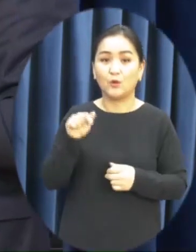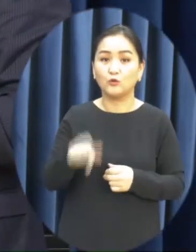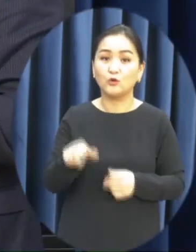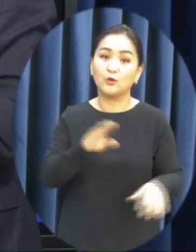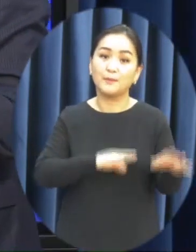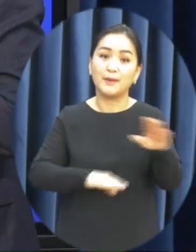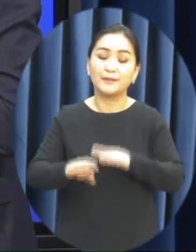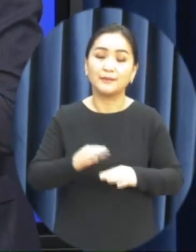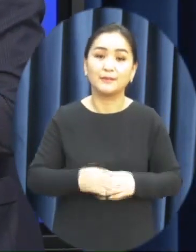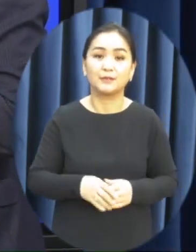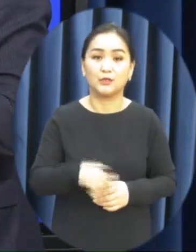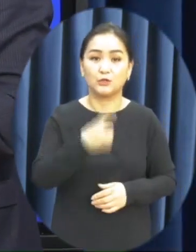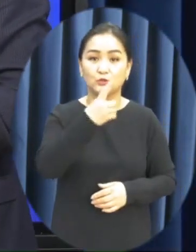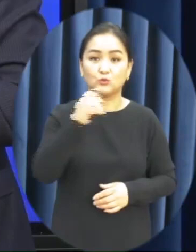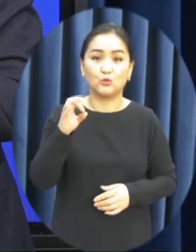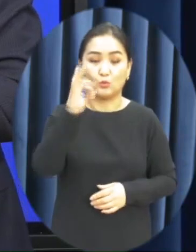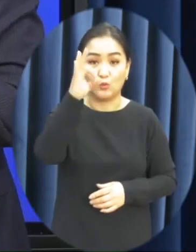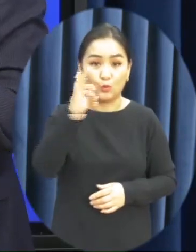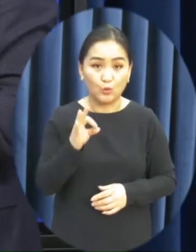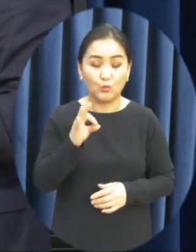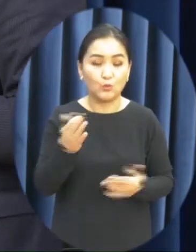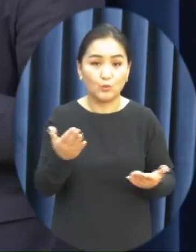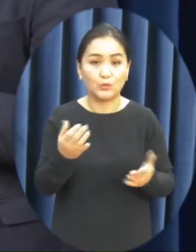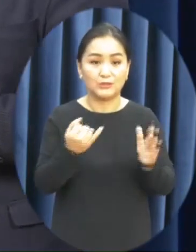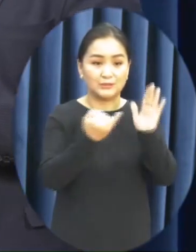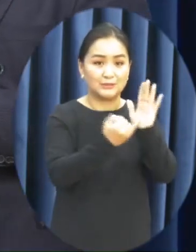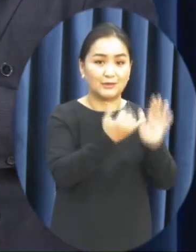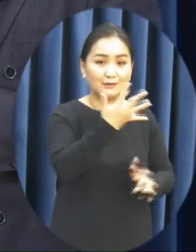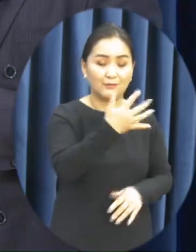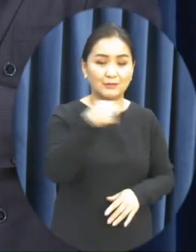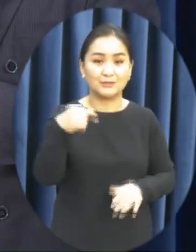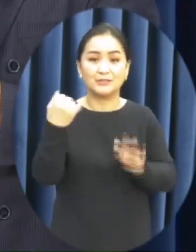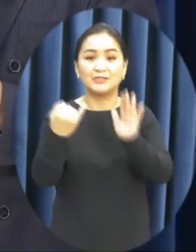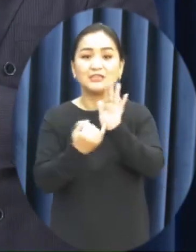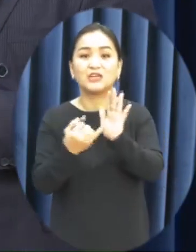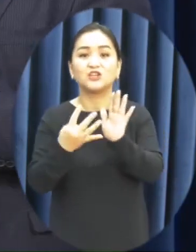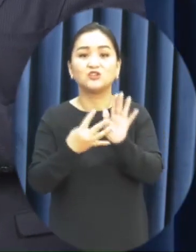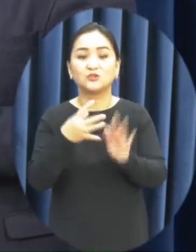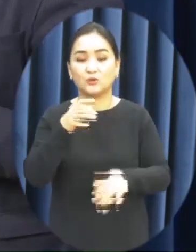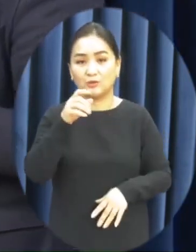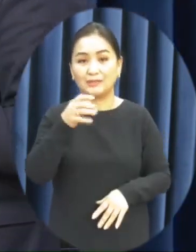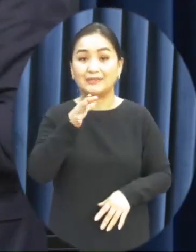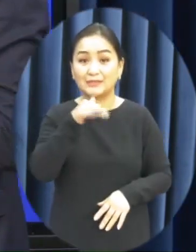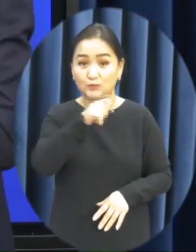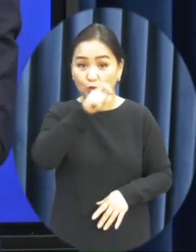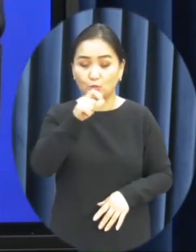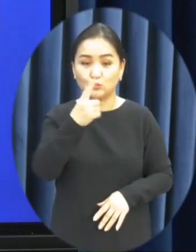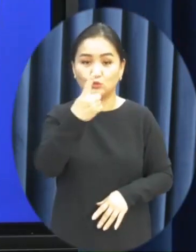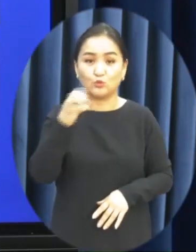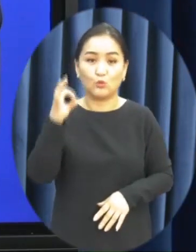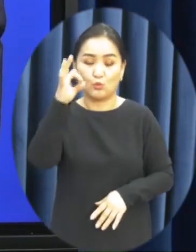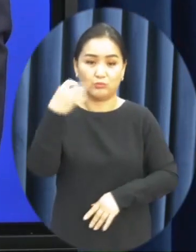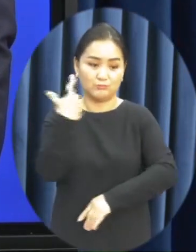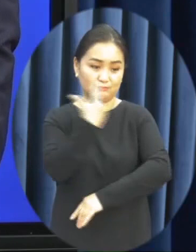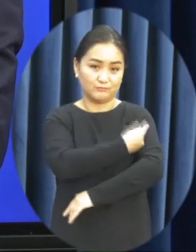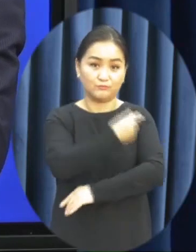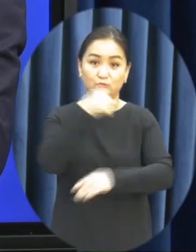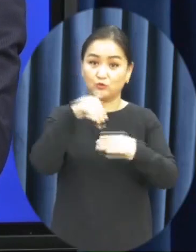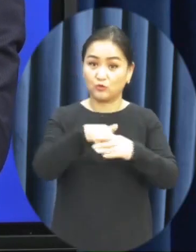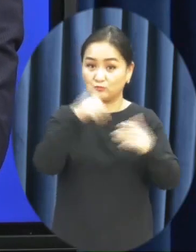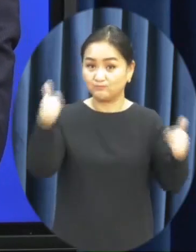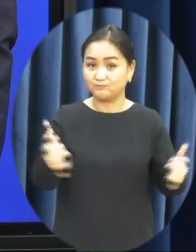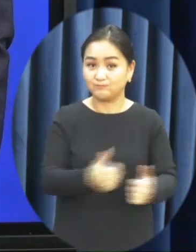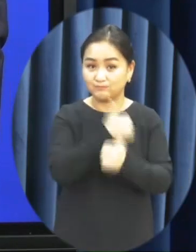ལས གེད